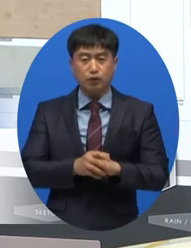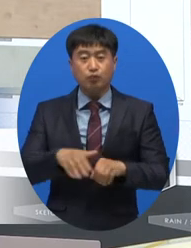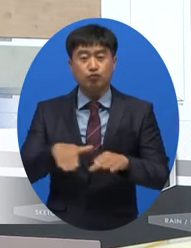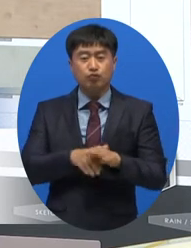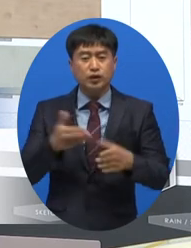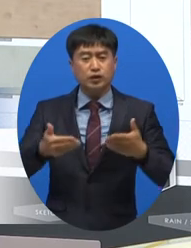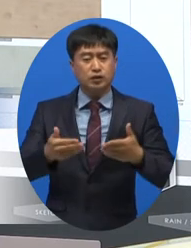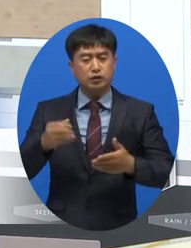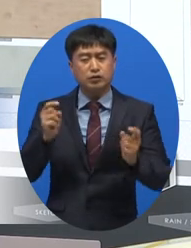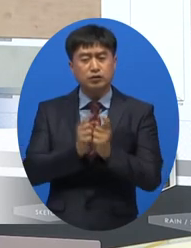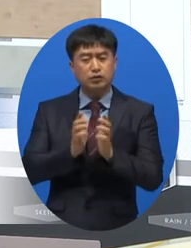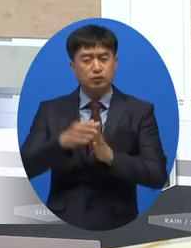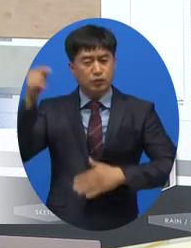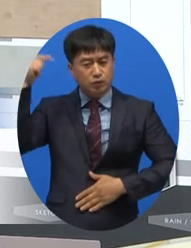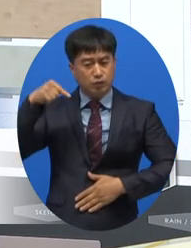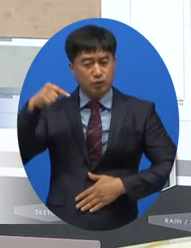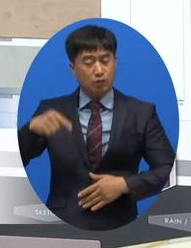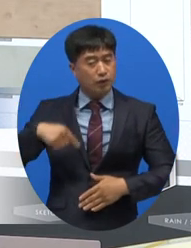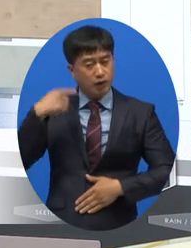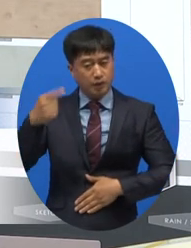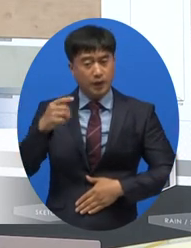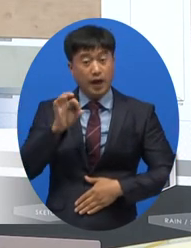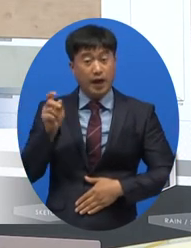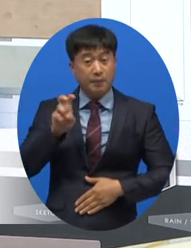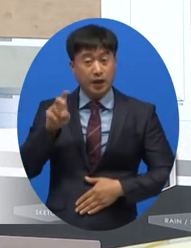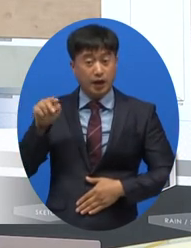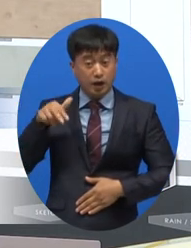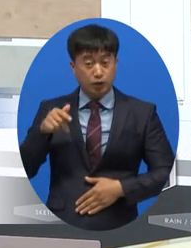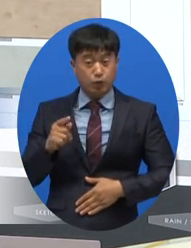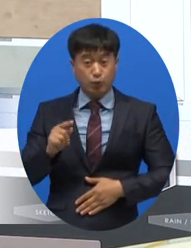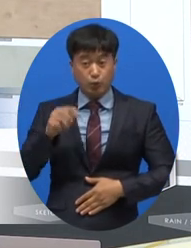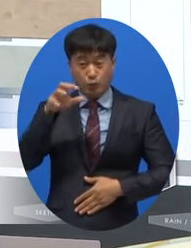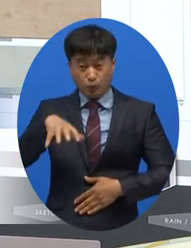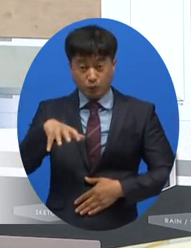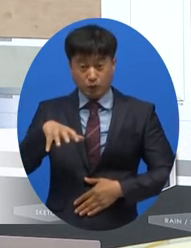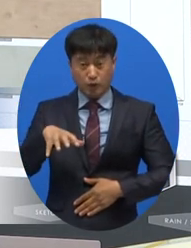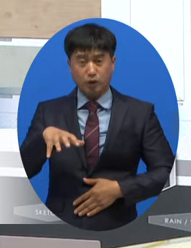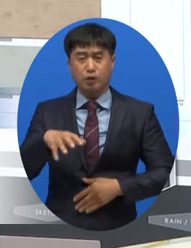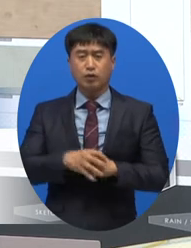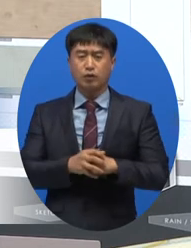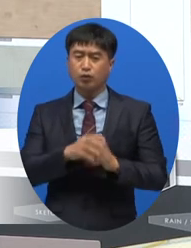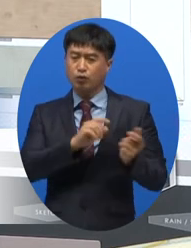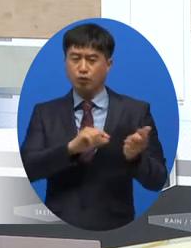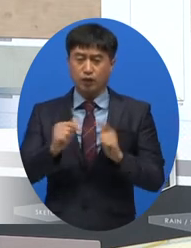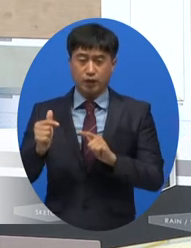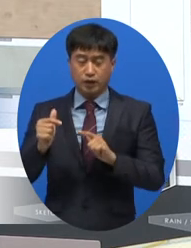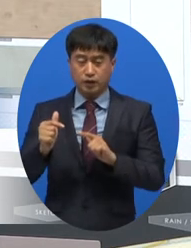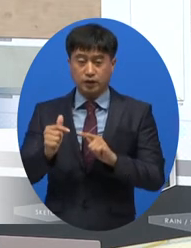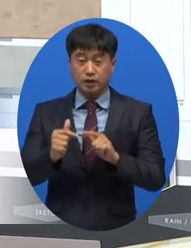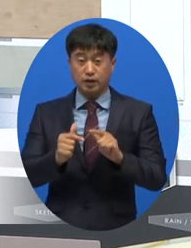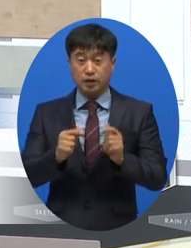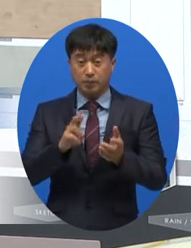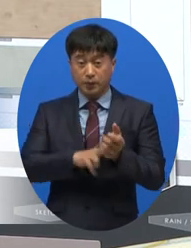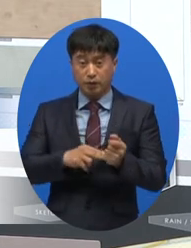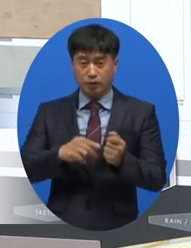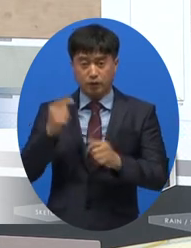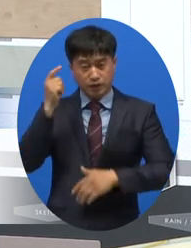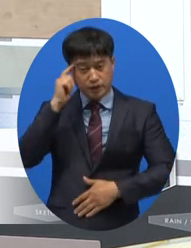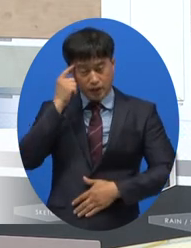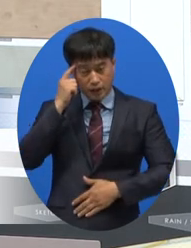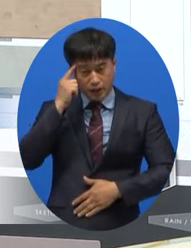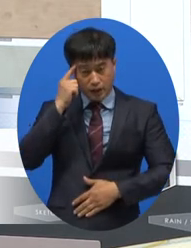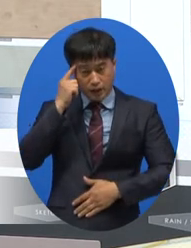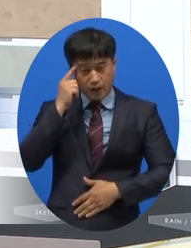직접적으로 느끼다 보니까 저희가 다음에 뭐 아마존 셀링을 하거나 할 때는 그런 판매 구성이나